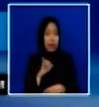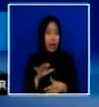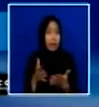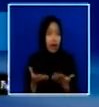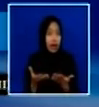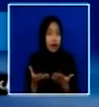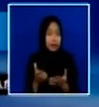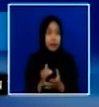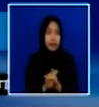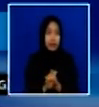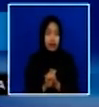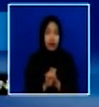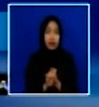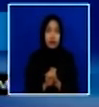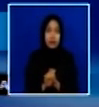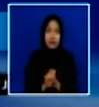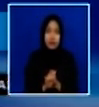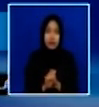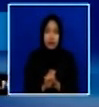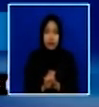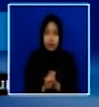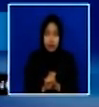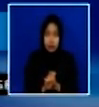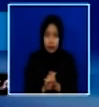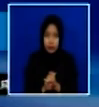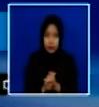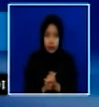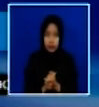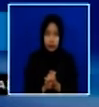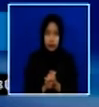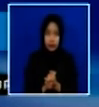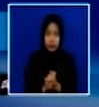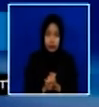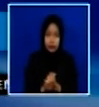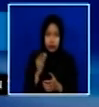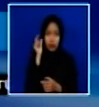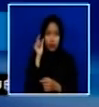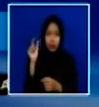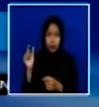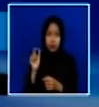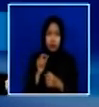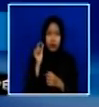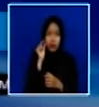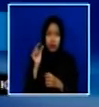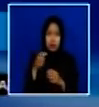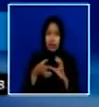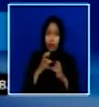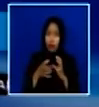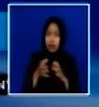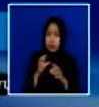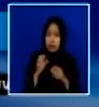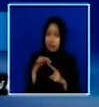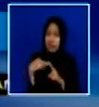belajar untuk mengasihi tapi memang untuk pengguna teknoglass itu di masyarakat